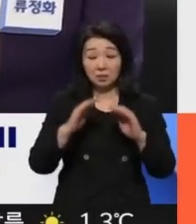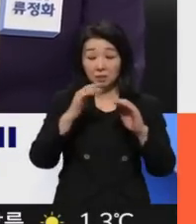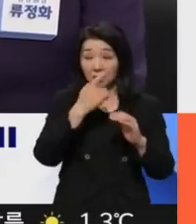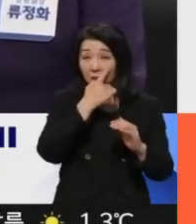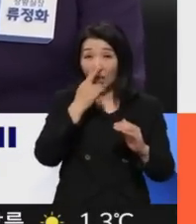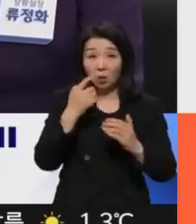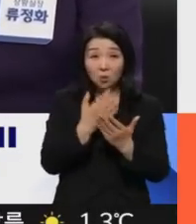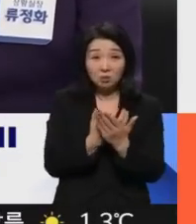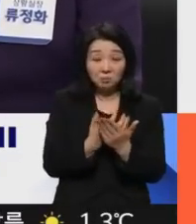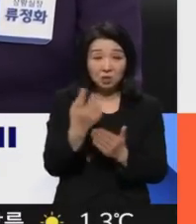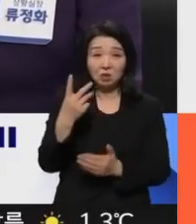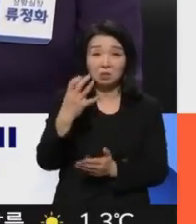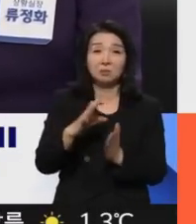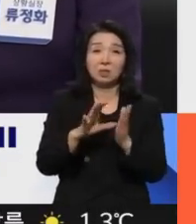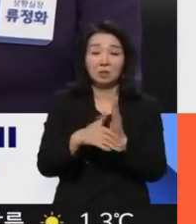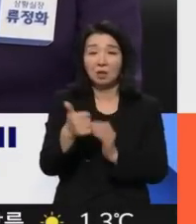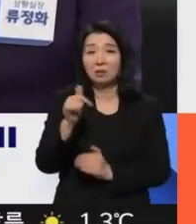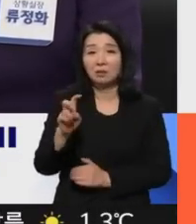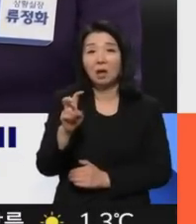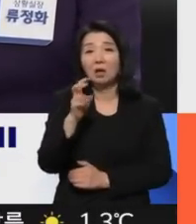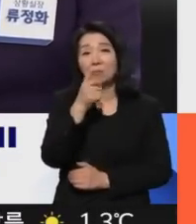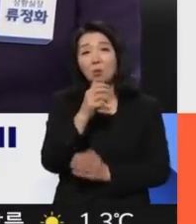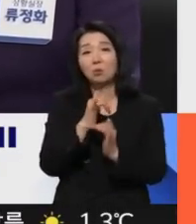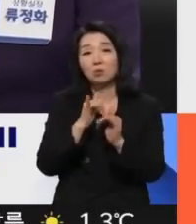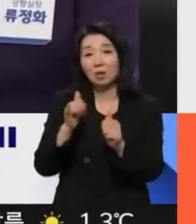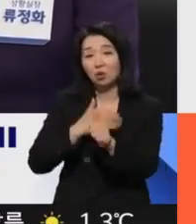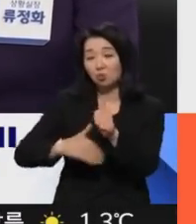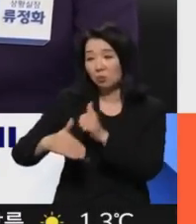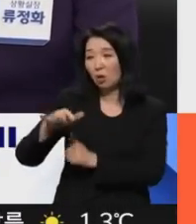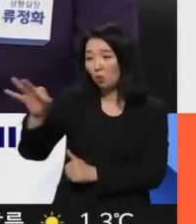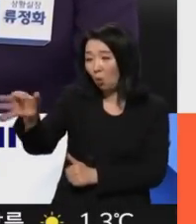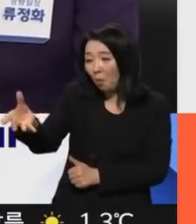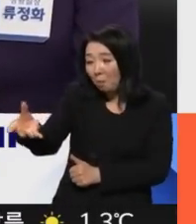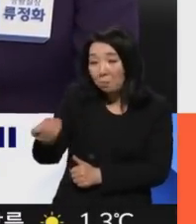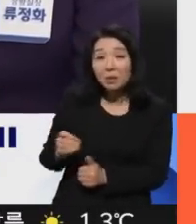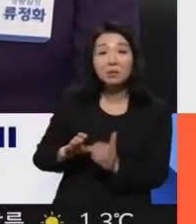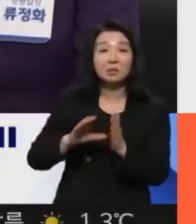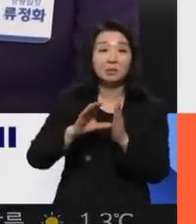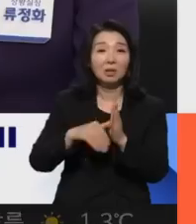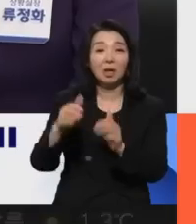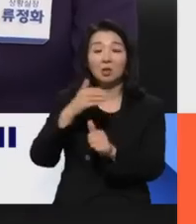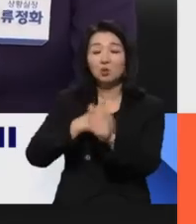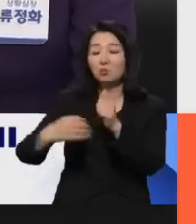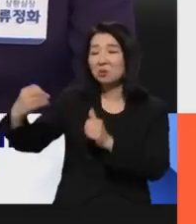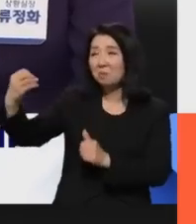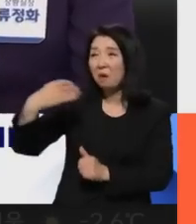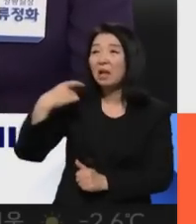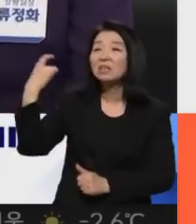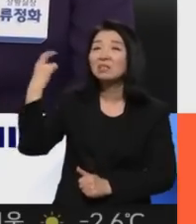증명은 2014년경에 남 변호사 주변으로부터 돈을 차용하는 과정에서 주변의 한 얘기를